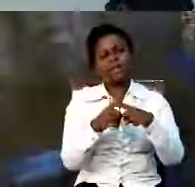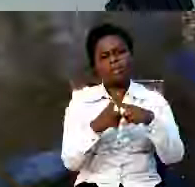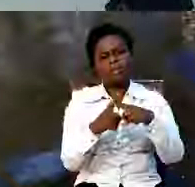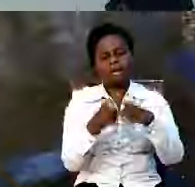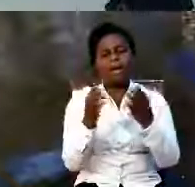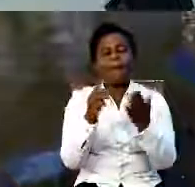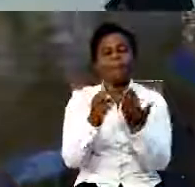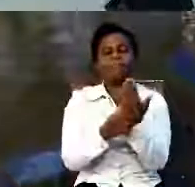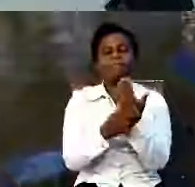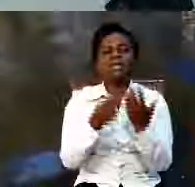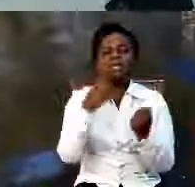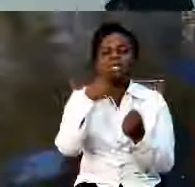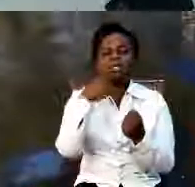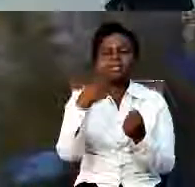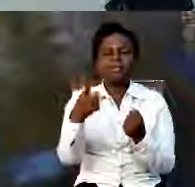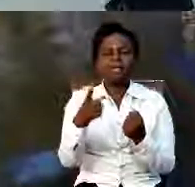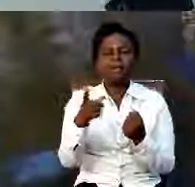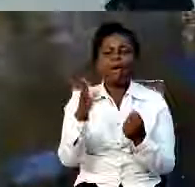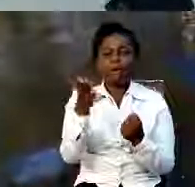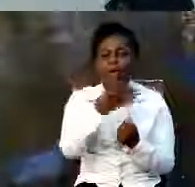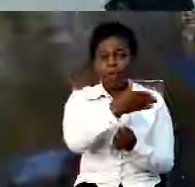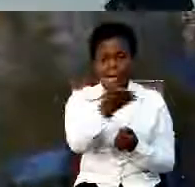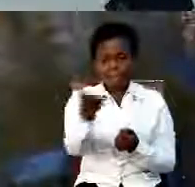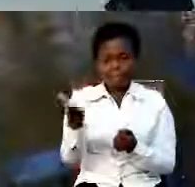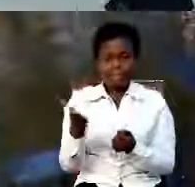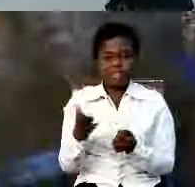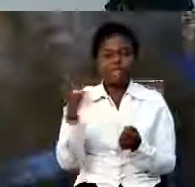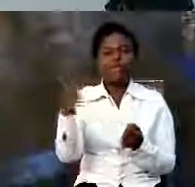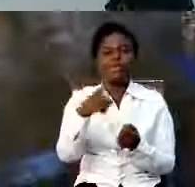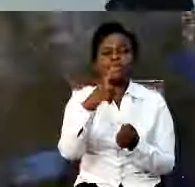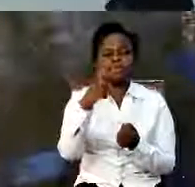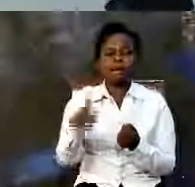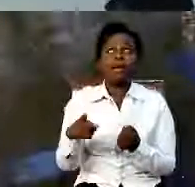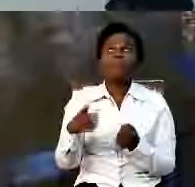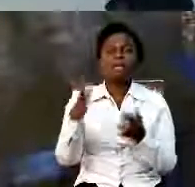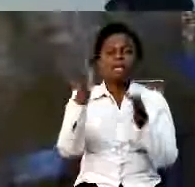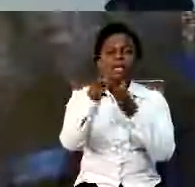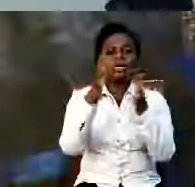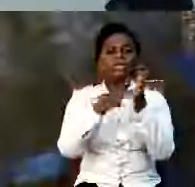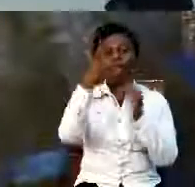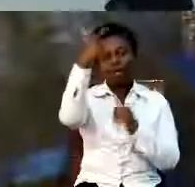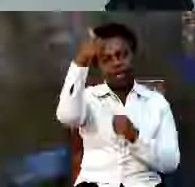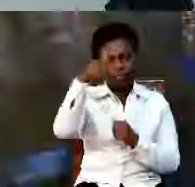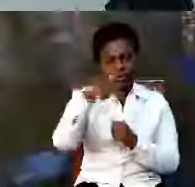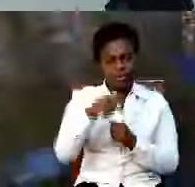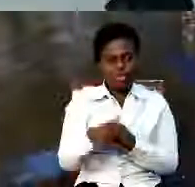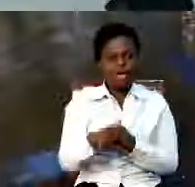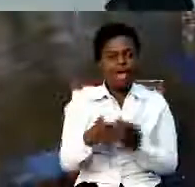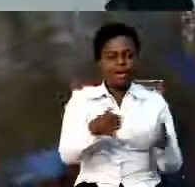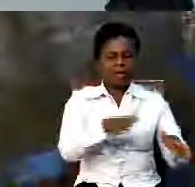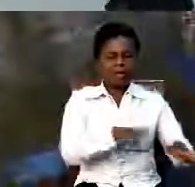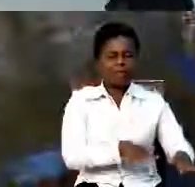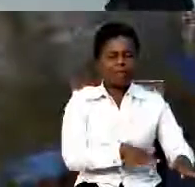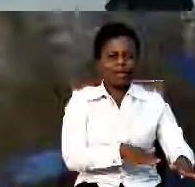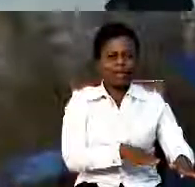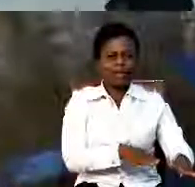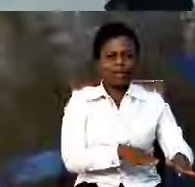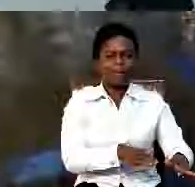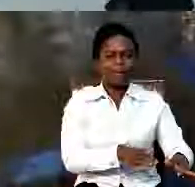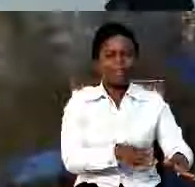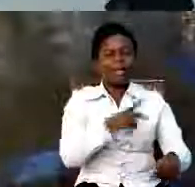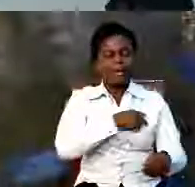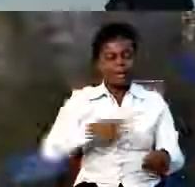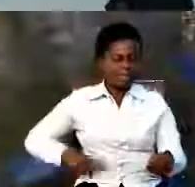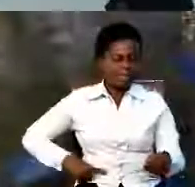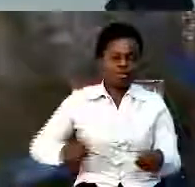Biblia inasema kwamba tungali tu wenye dhambi, Kristo alikuja akatafanya nini? Akatufia. Kristo